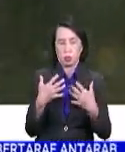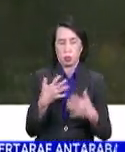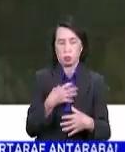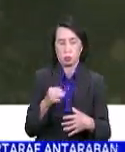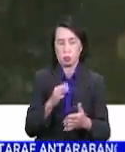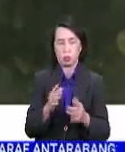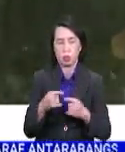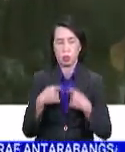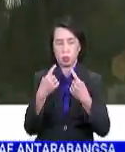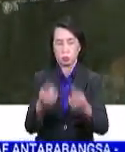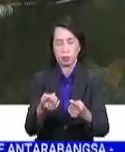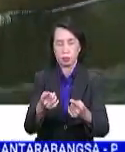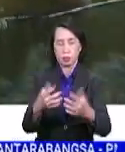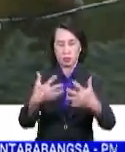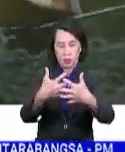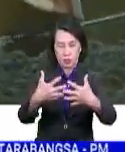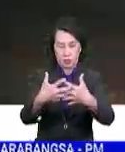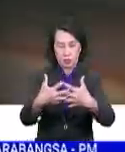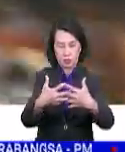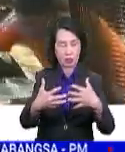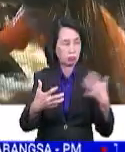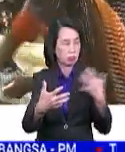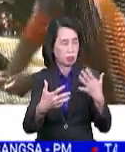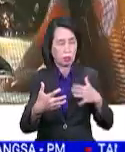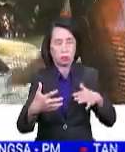menyebabkannya bergerak ke arah pukat atau jaring.